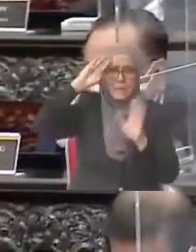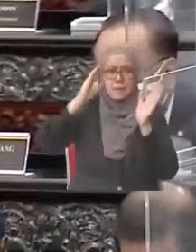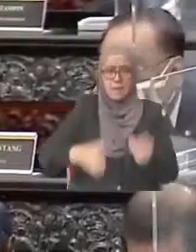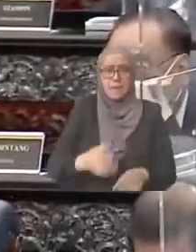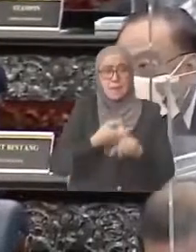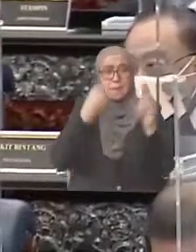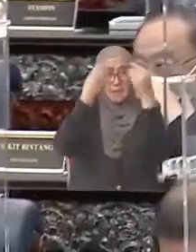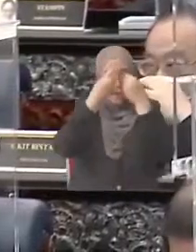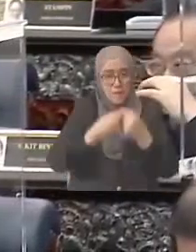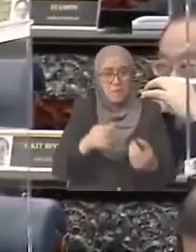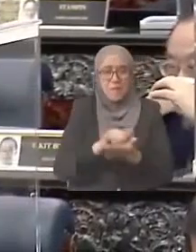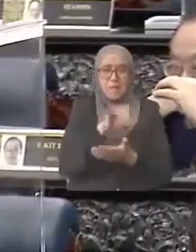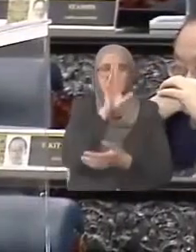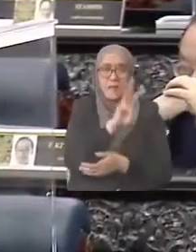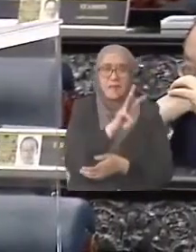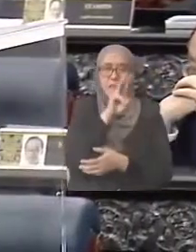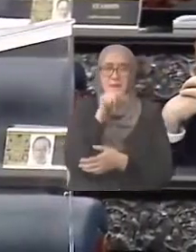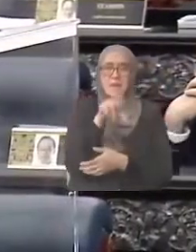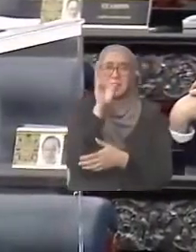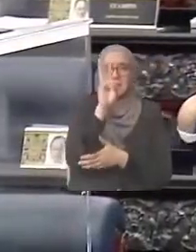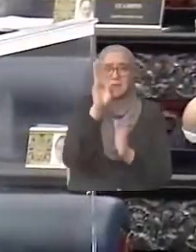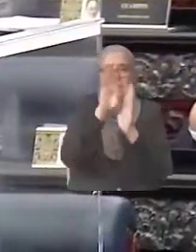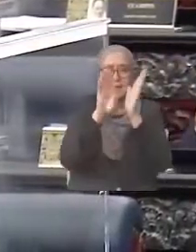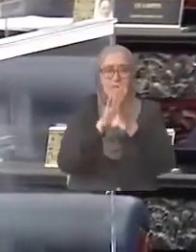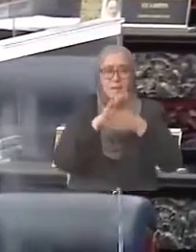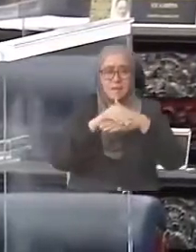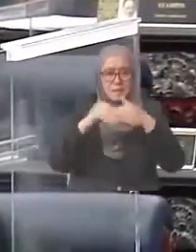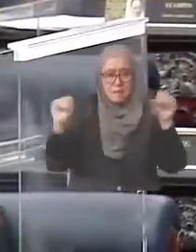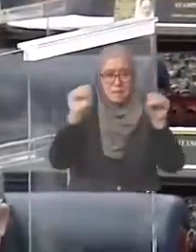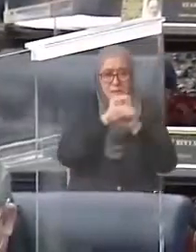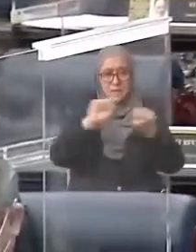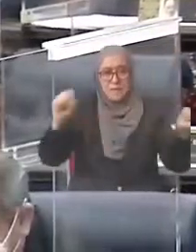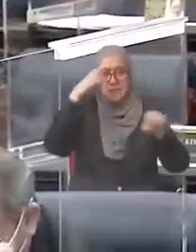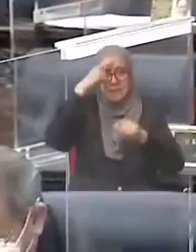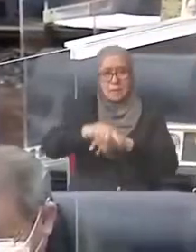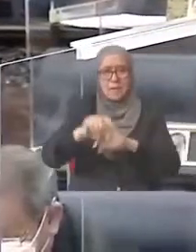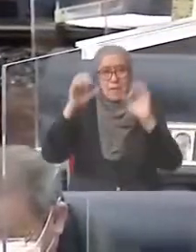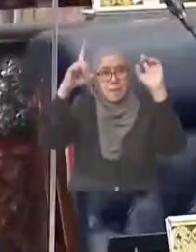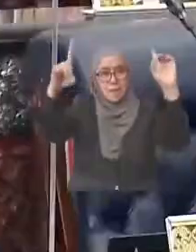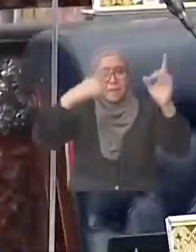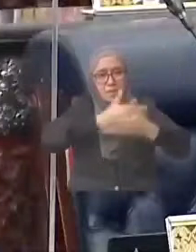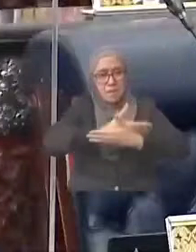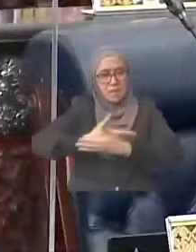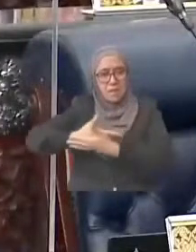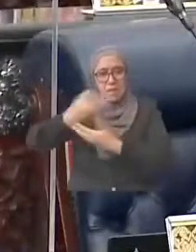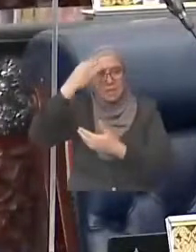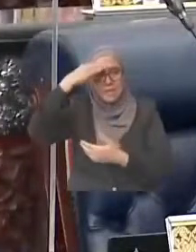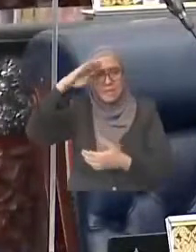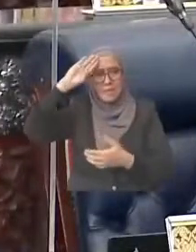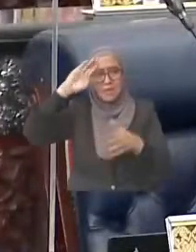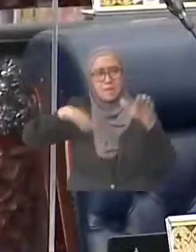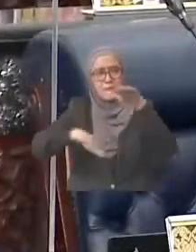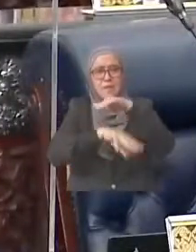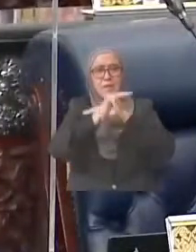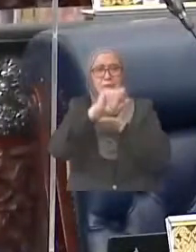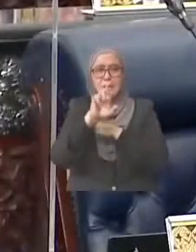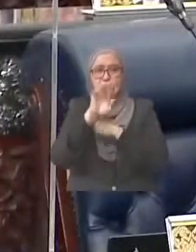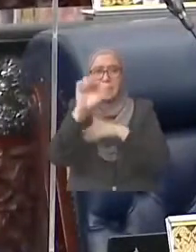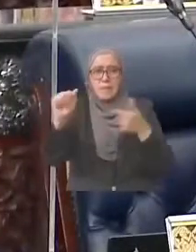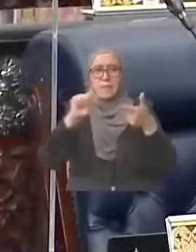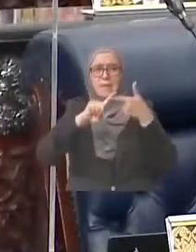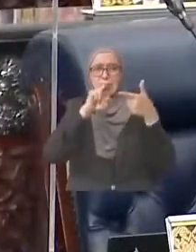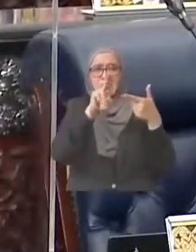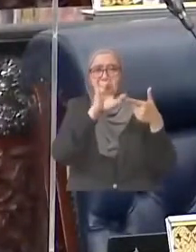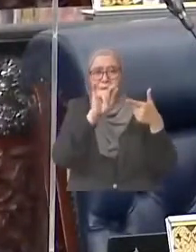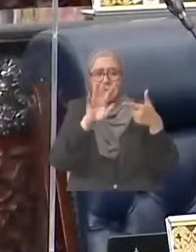66yyy disediakan bagi kemudahan pendidikan buat anak-anak Bumiputra antaranya dibawa marah kyb dan